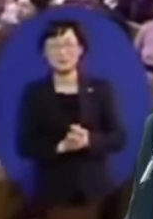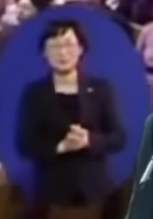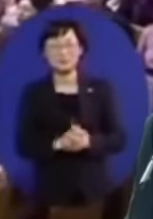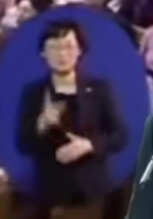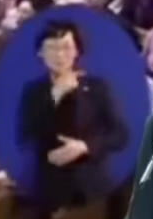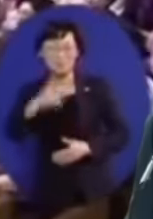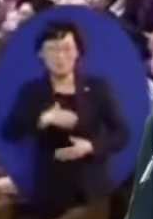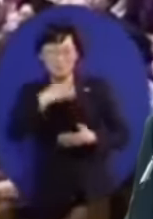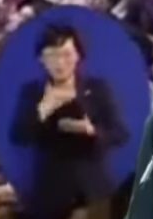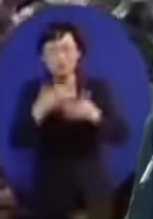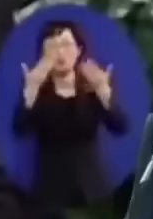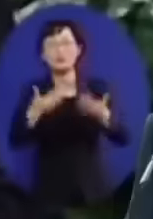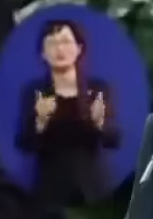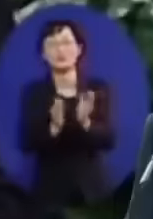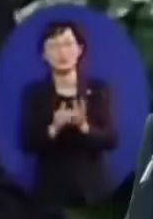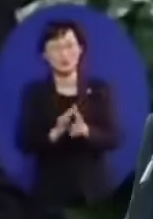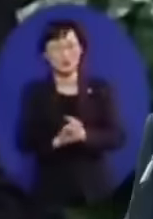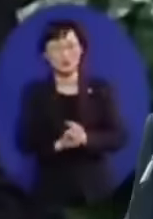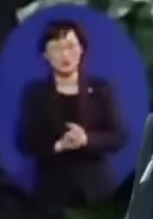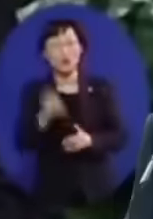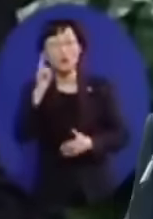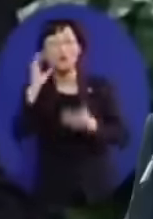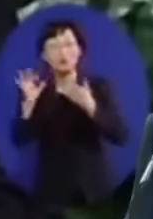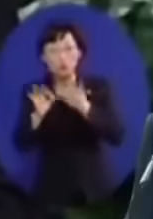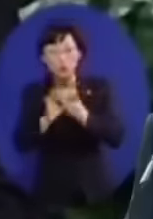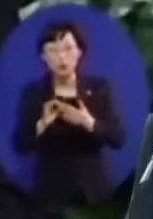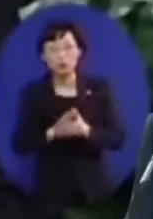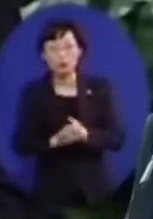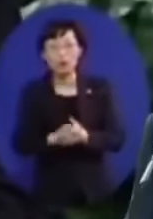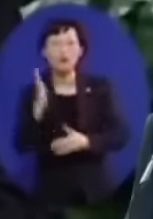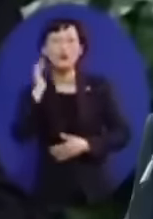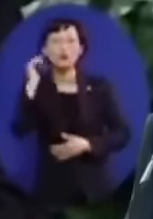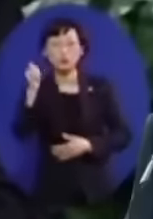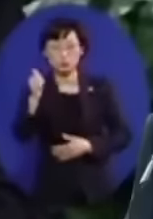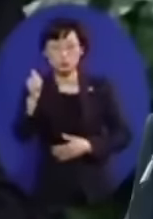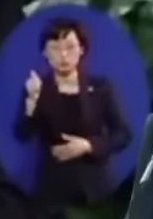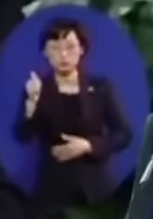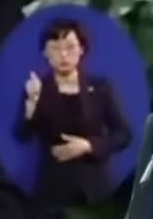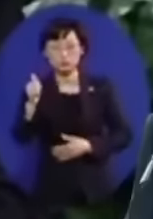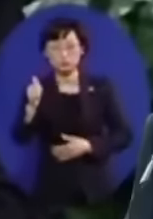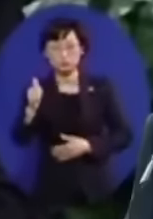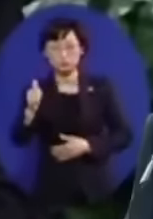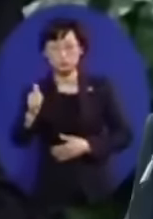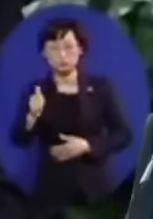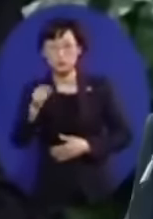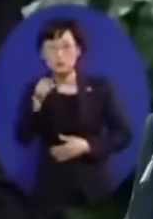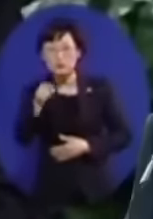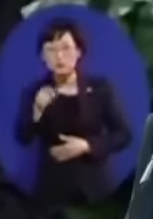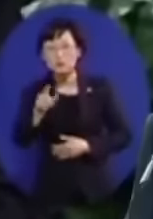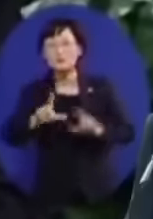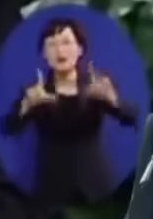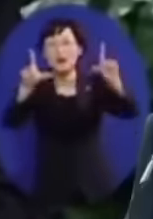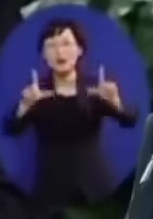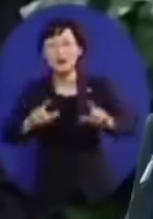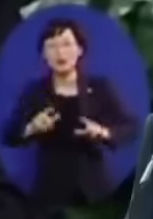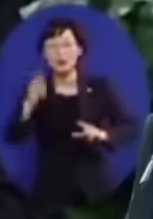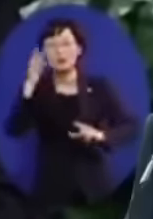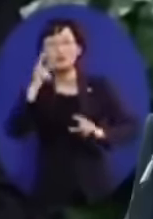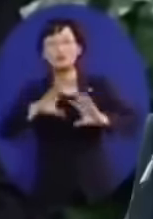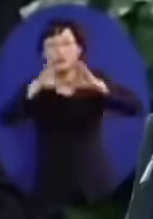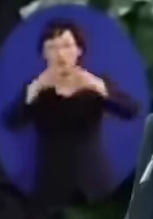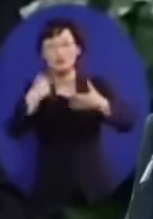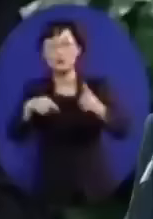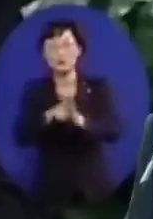굉장히 감동을 받았습니다. 왜냐하면 대통령이 이 나라는 우리 민족을 위한 기도의